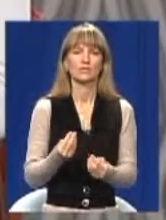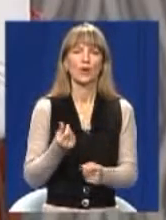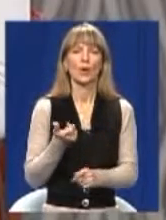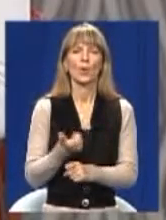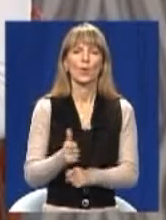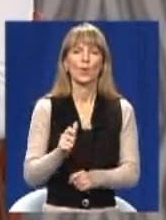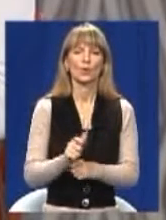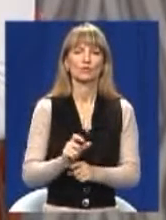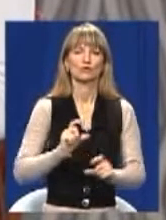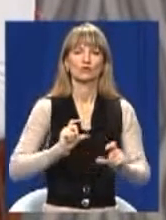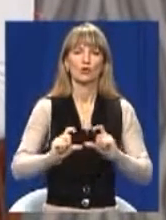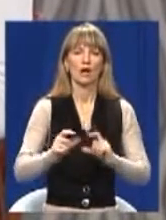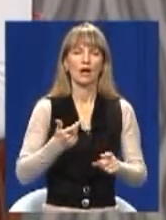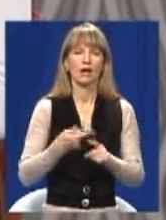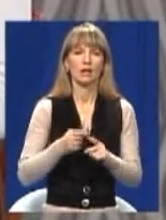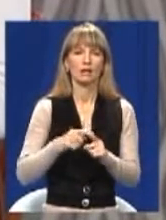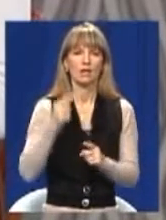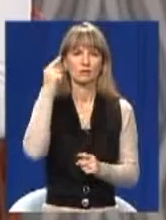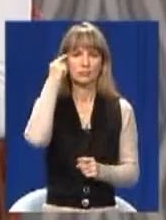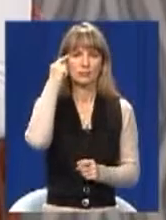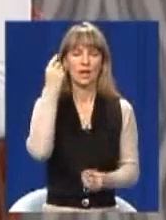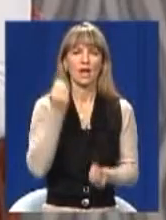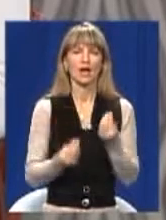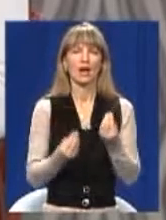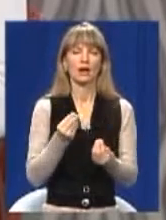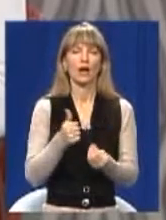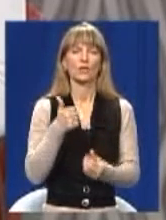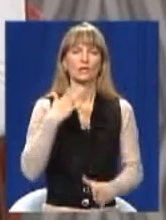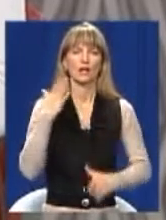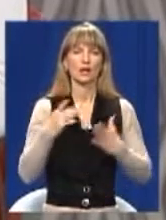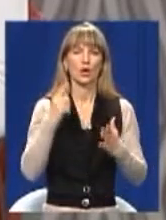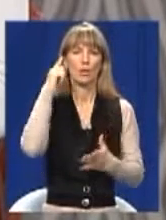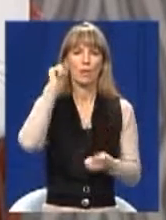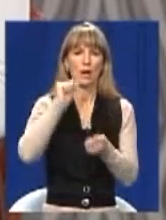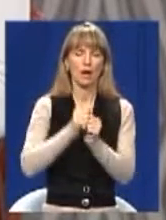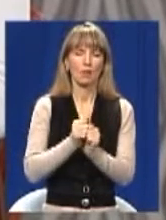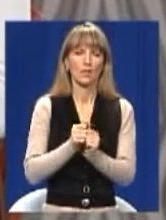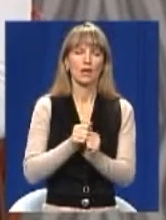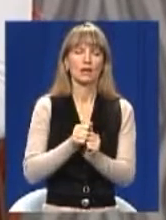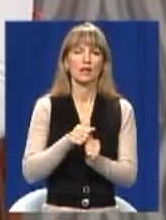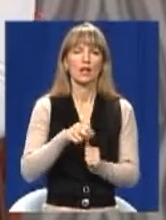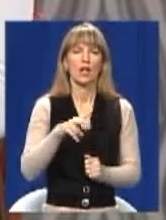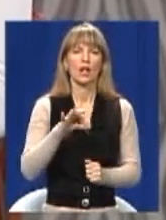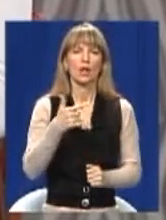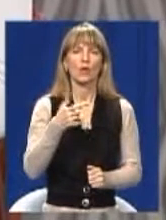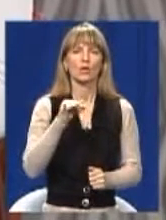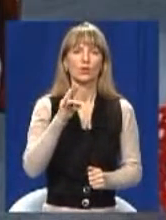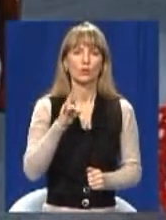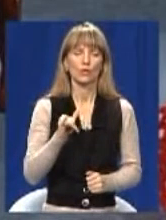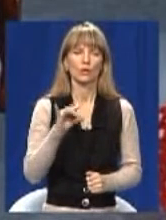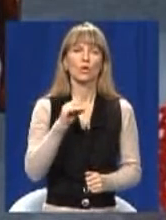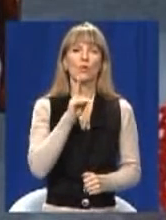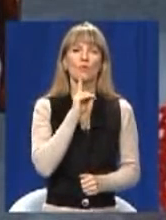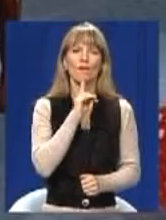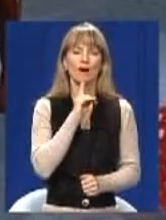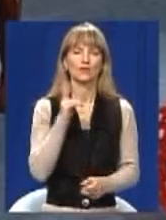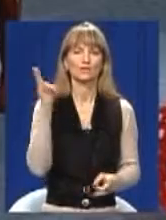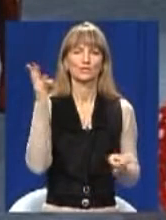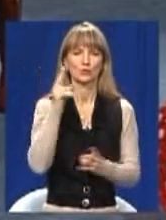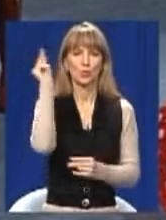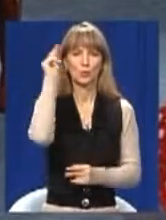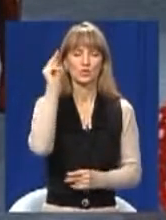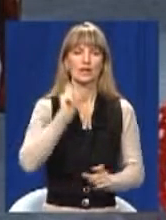таки, до речі, шахи – це інтелектуальна гра, і вона дуже добре тренує пам'ять, логіку і увагу. Тож, ну, вчитися грати в шахмати